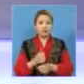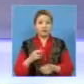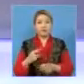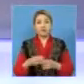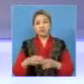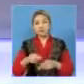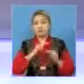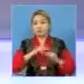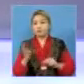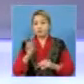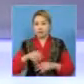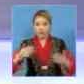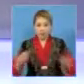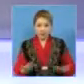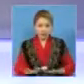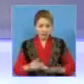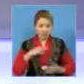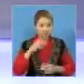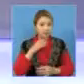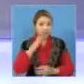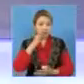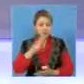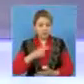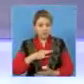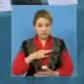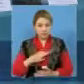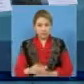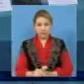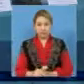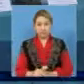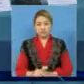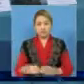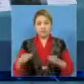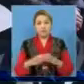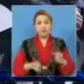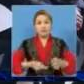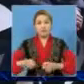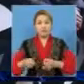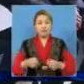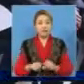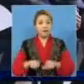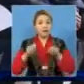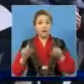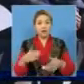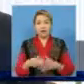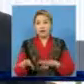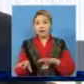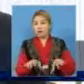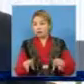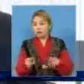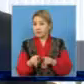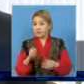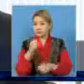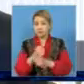жұмыс сапарымен барып тұрғындардың сауалына жауап берді. Департамент басшылығы ауданда ашылған парасат жолы орталығының